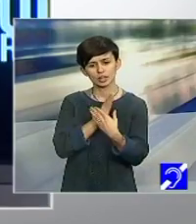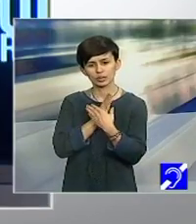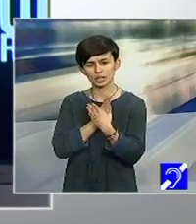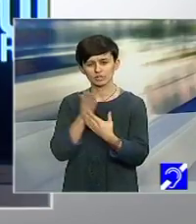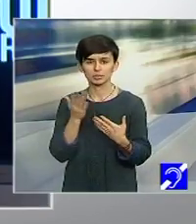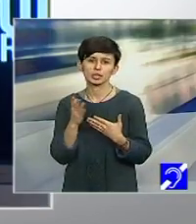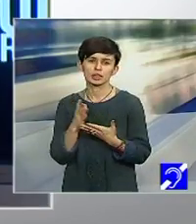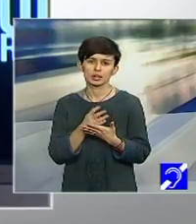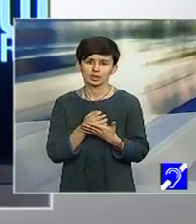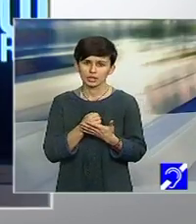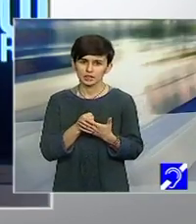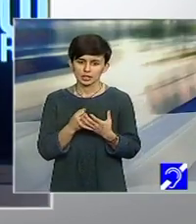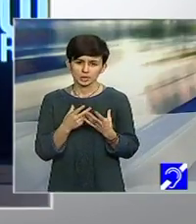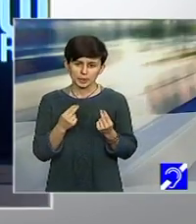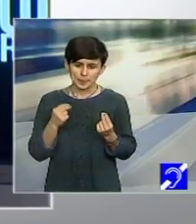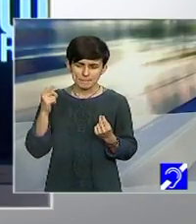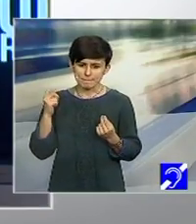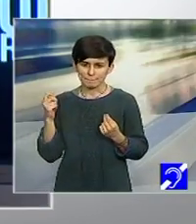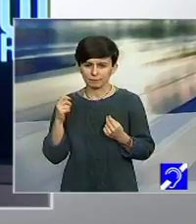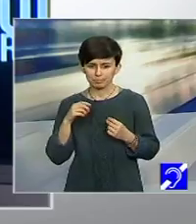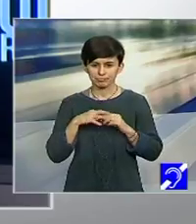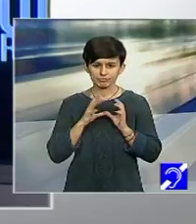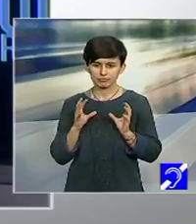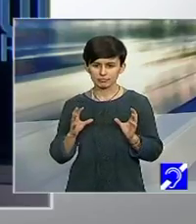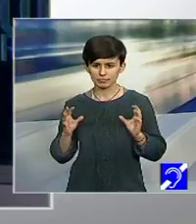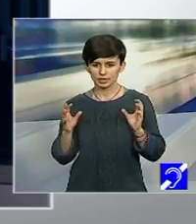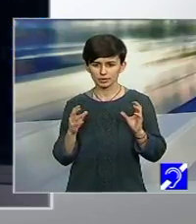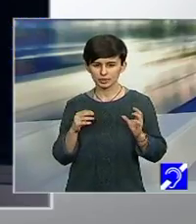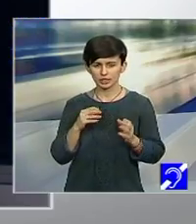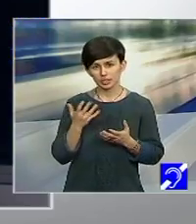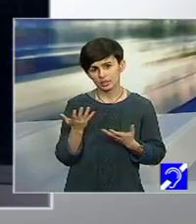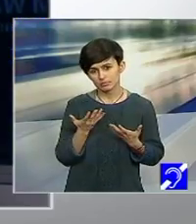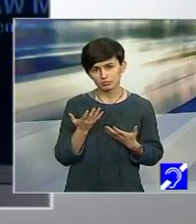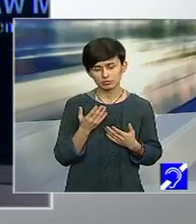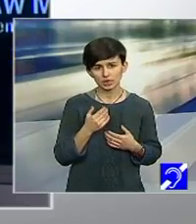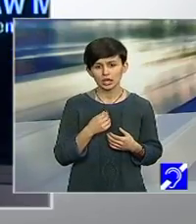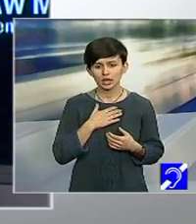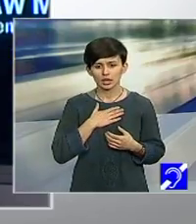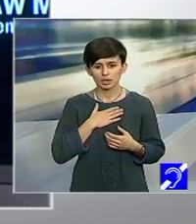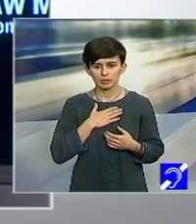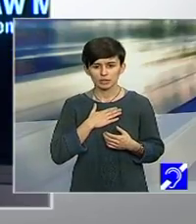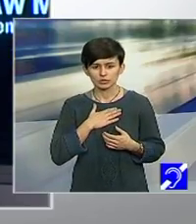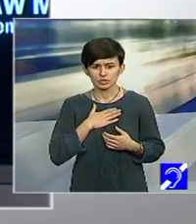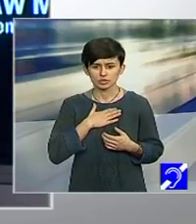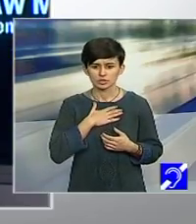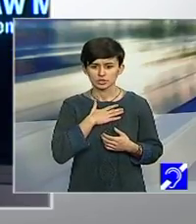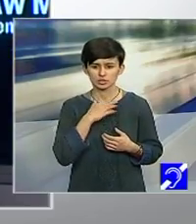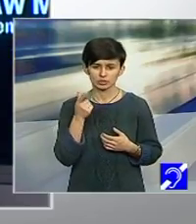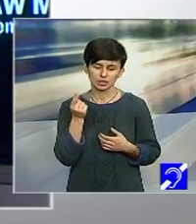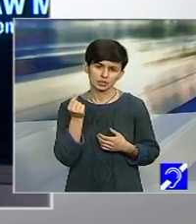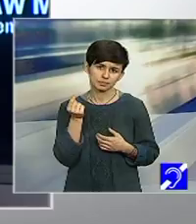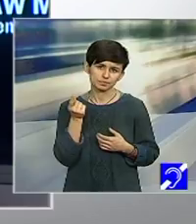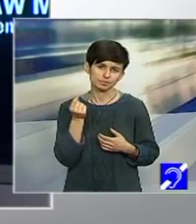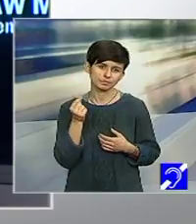țări, inclusiv din România, unde, dacă îmi permiteți, am să fac o mică paranteză, unde am avut o cooperare excepțională